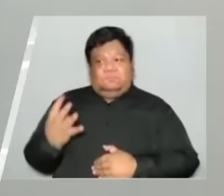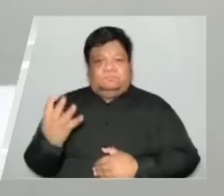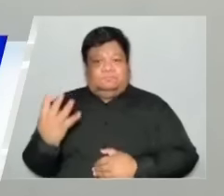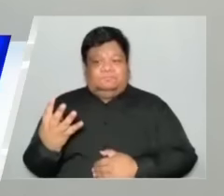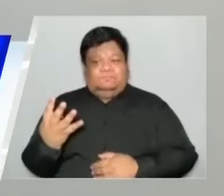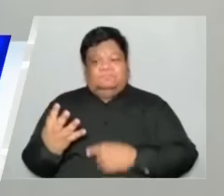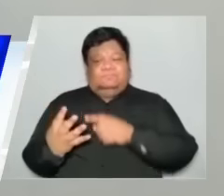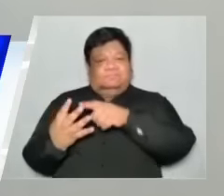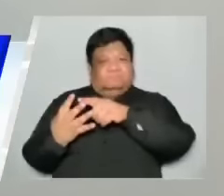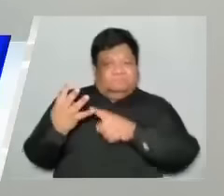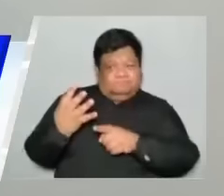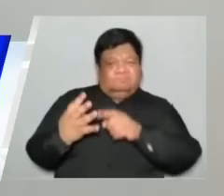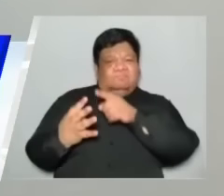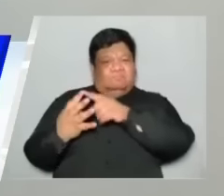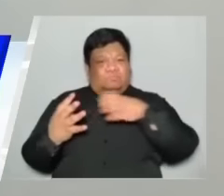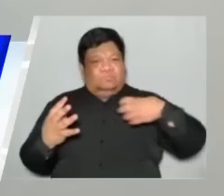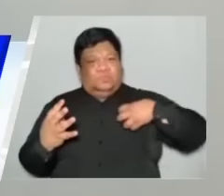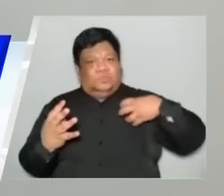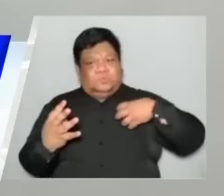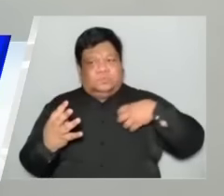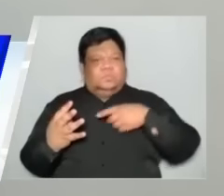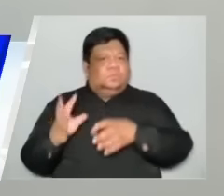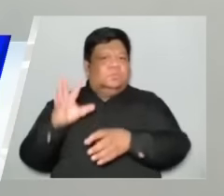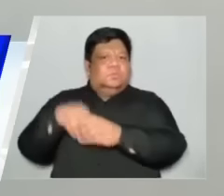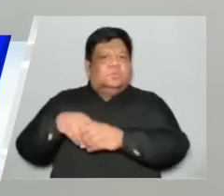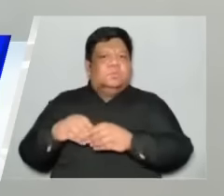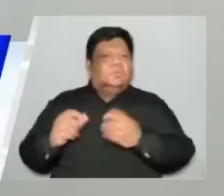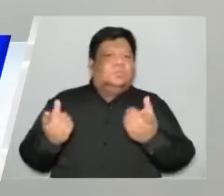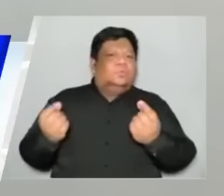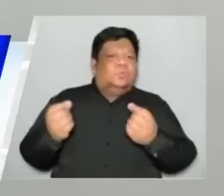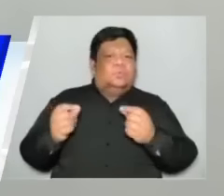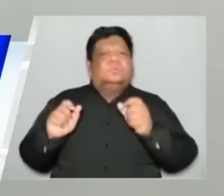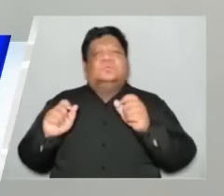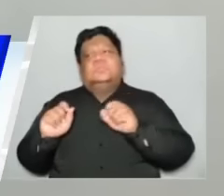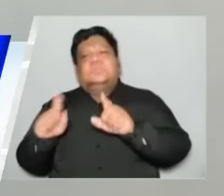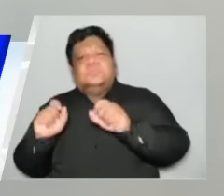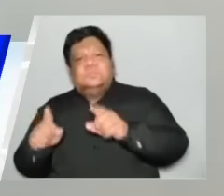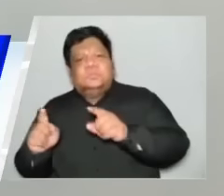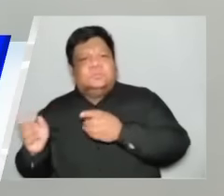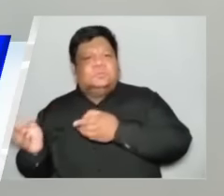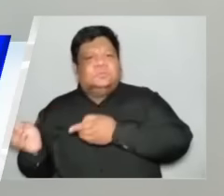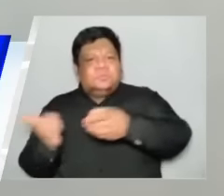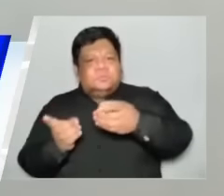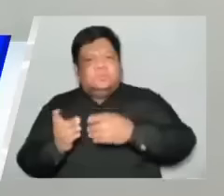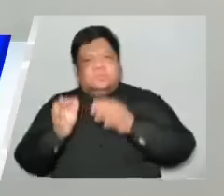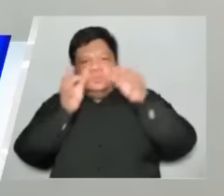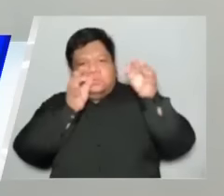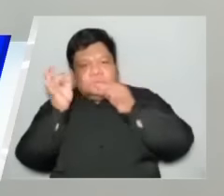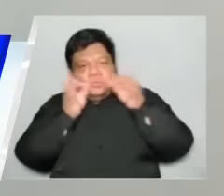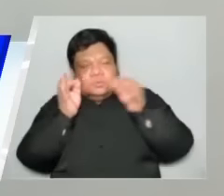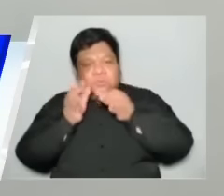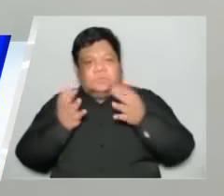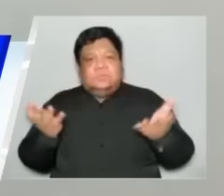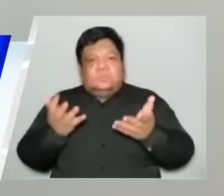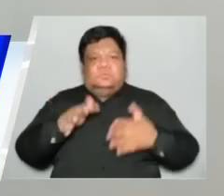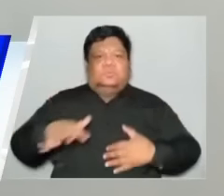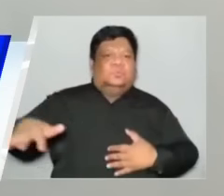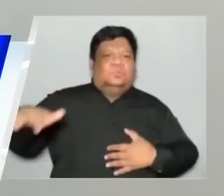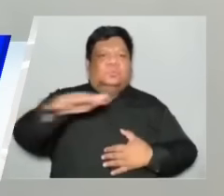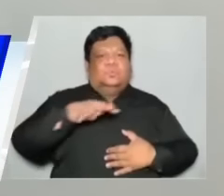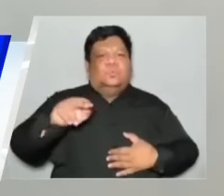malaki ang involvement sa illegal na droga. Sir, nagde-deliver ng illegal na droga, dito sa buong Northern Mindanao,